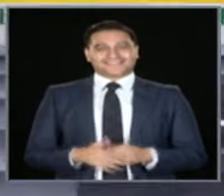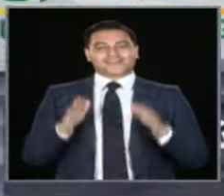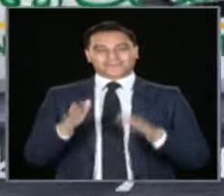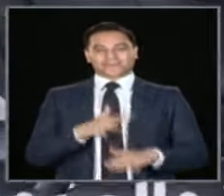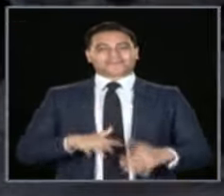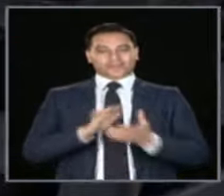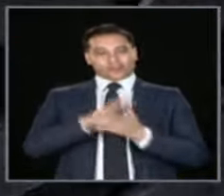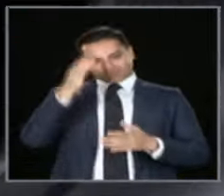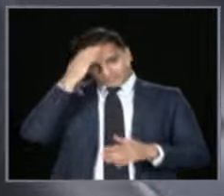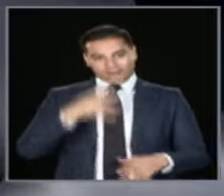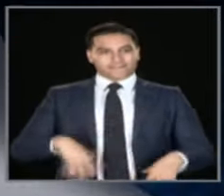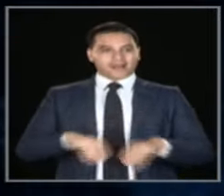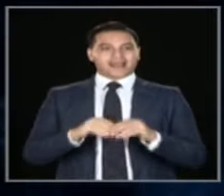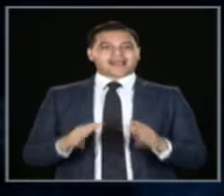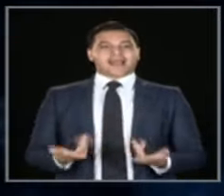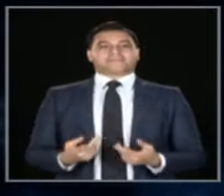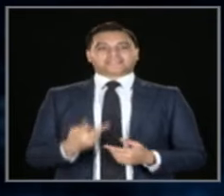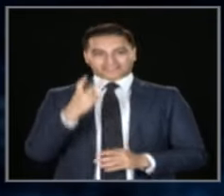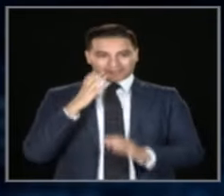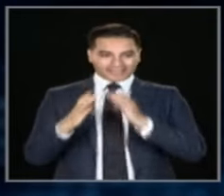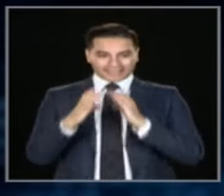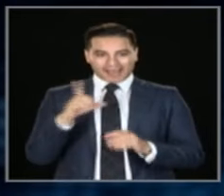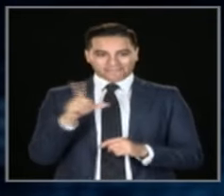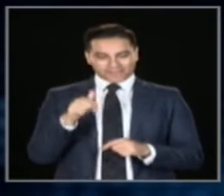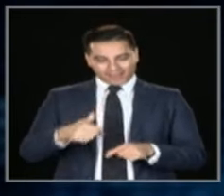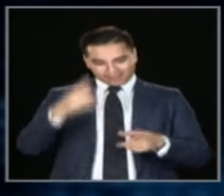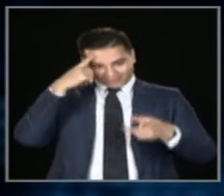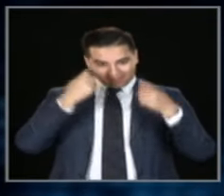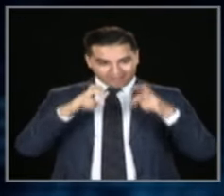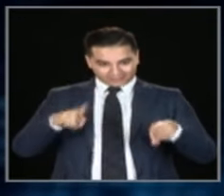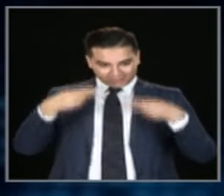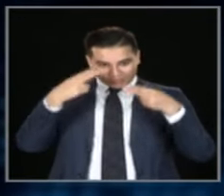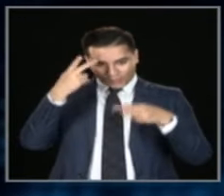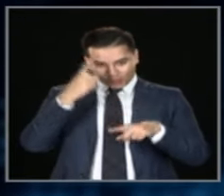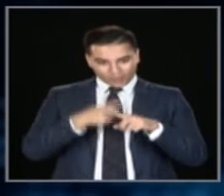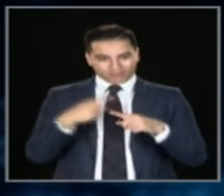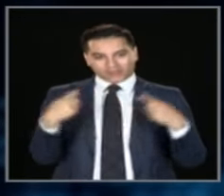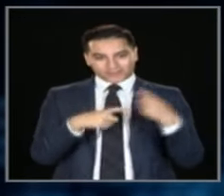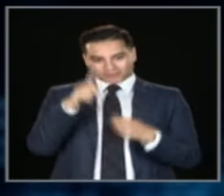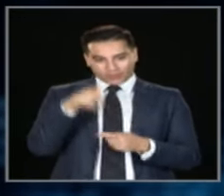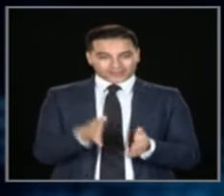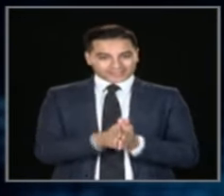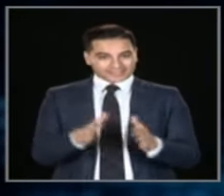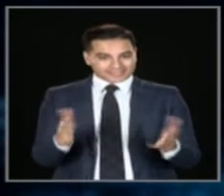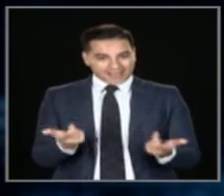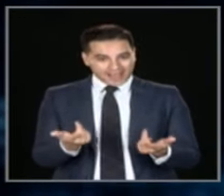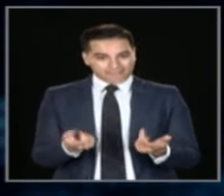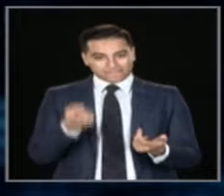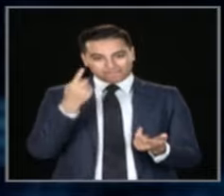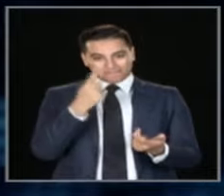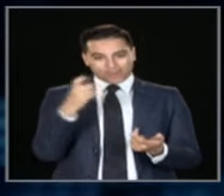وبكده أصحابنا العباقرة جمعوا 70 نقطة في فقرة تحت الضغط وضربات الجزاء، ويبقى الرصيد لحد